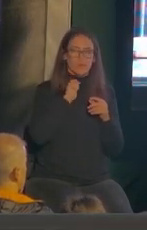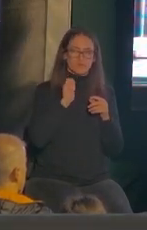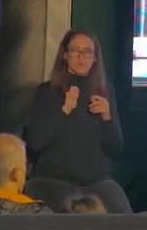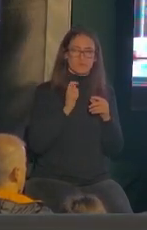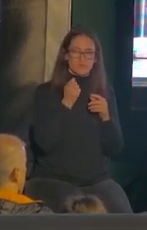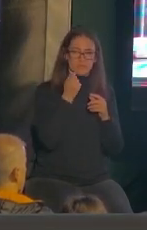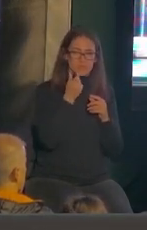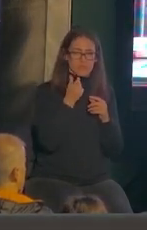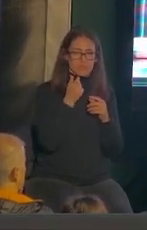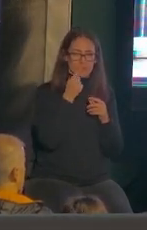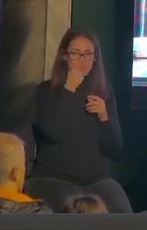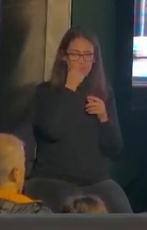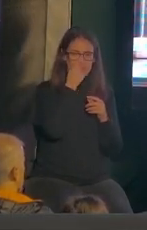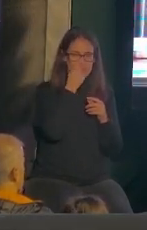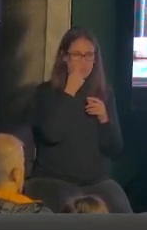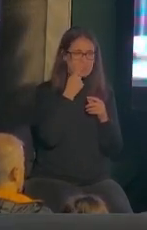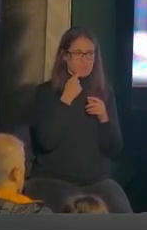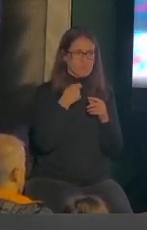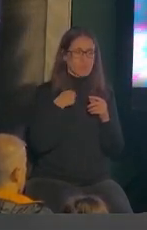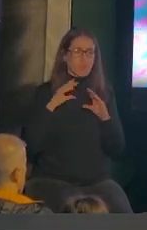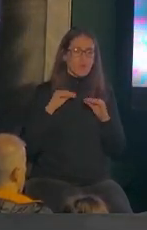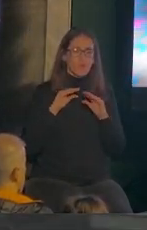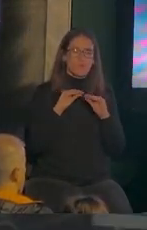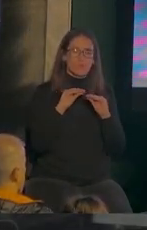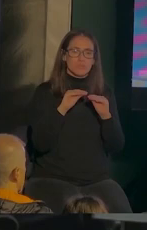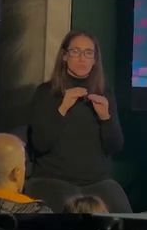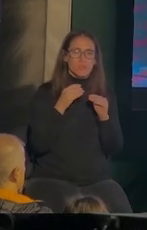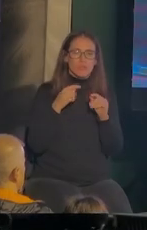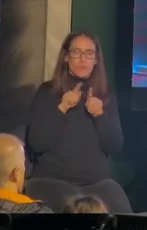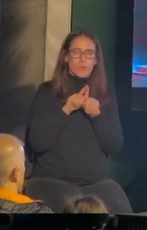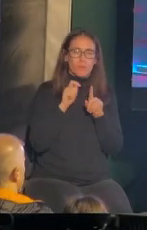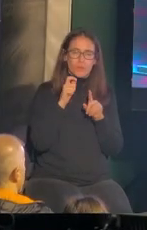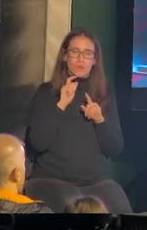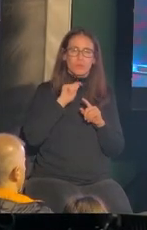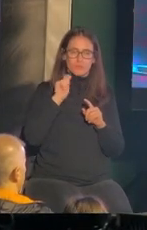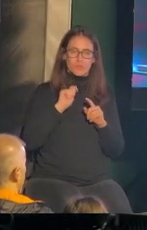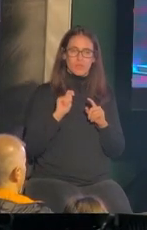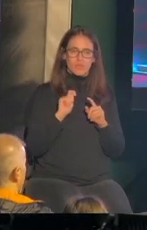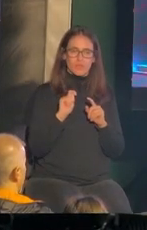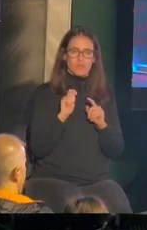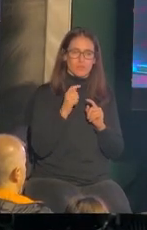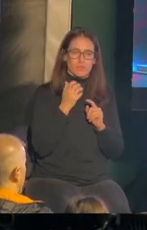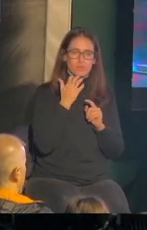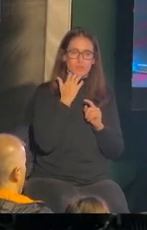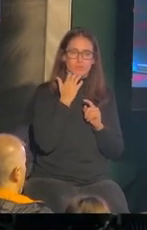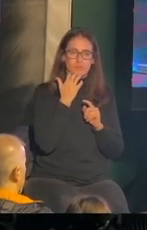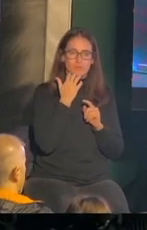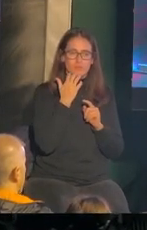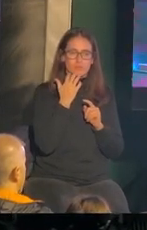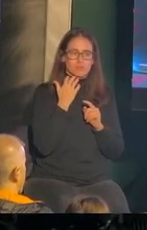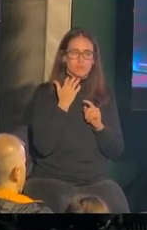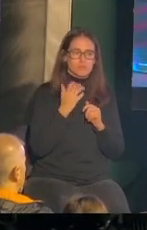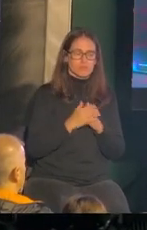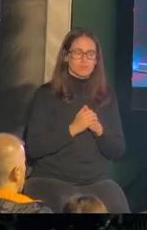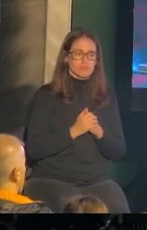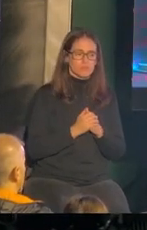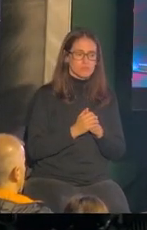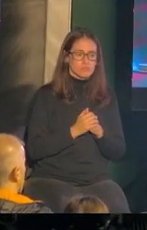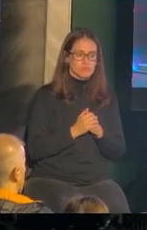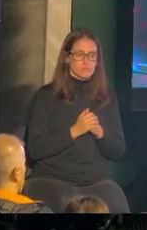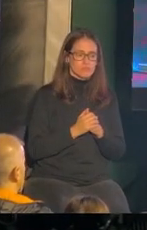He utilitzat un massapà que és una mica amarg, més que amarg. No